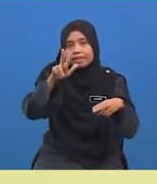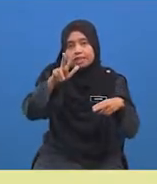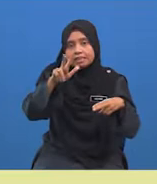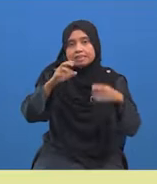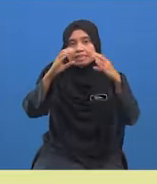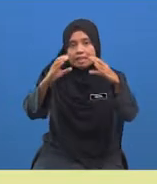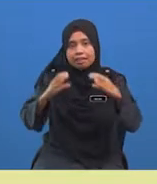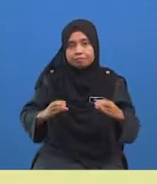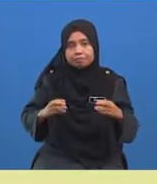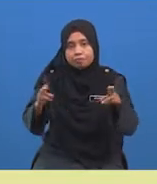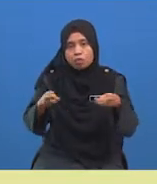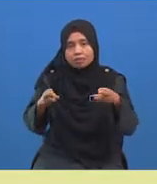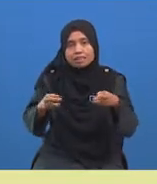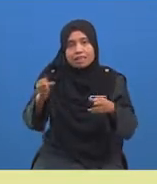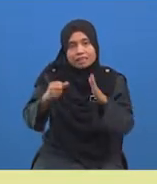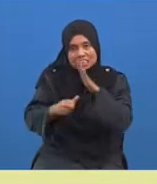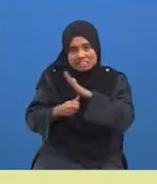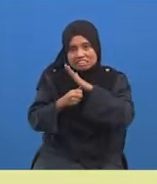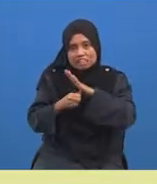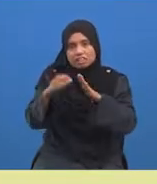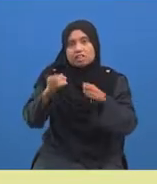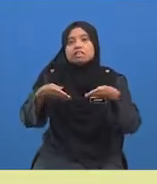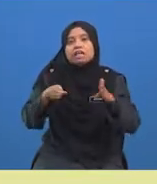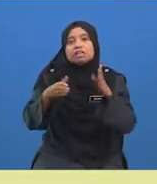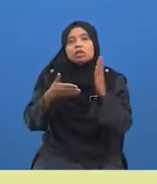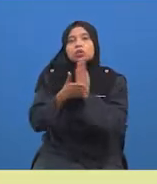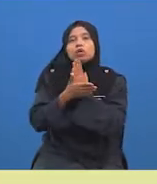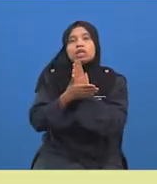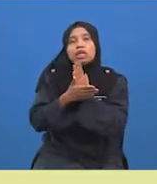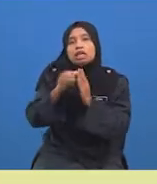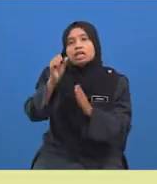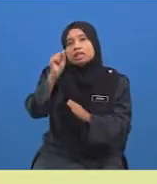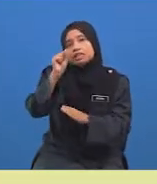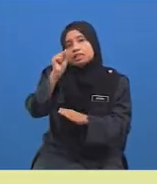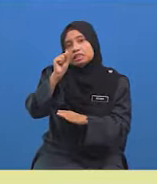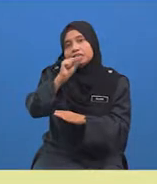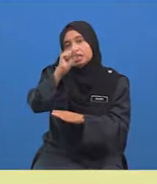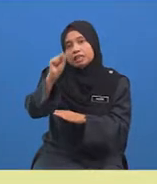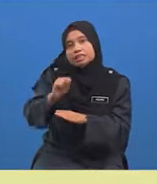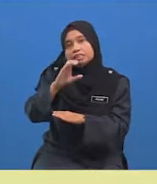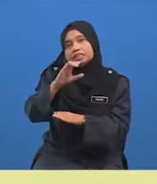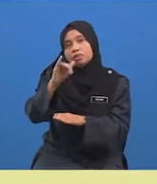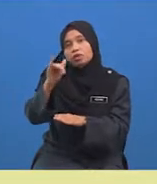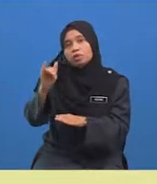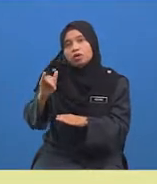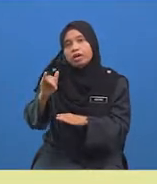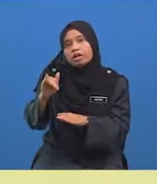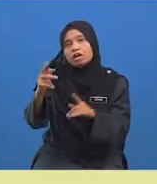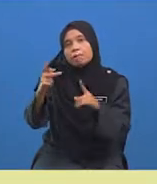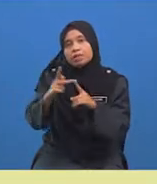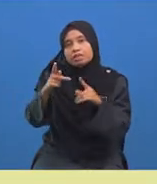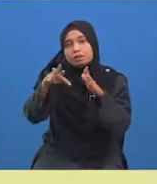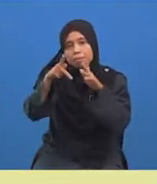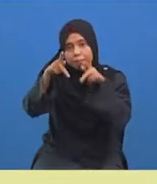Huraikan 3 kaedah pengurusan stres yang dijalankan oleh syarikat CYY Selian Berhad terhadap